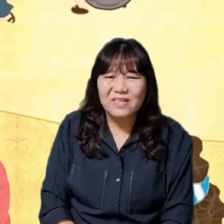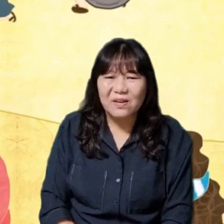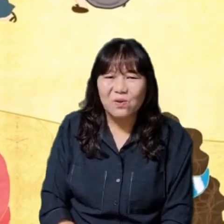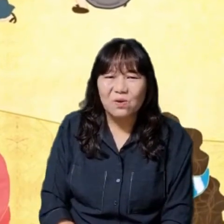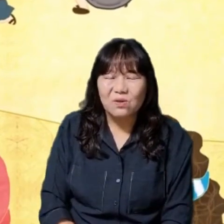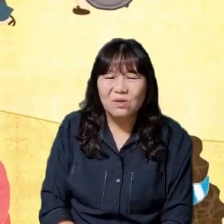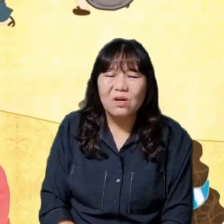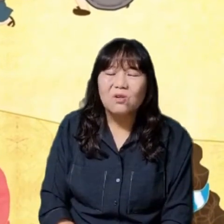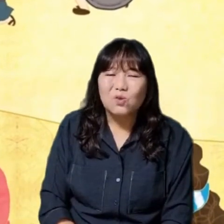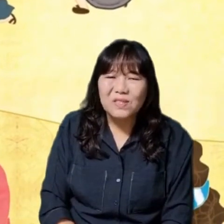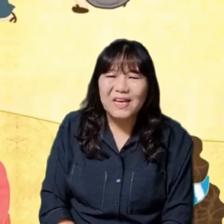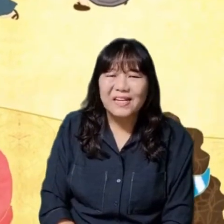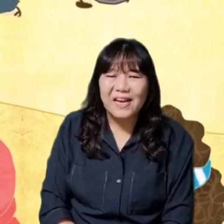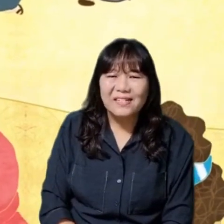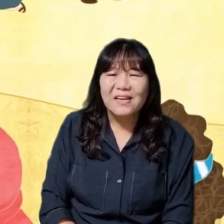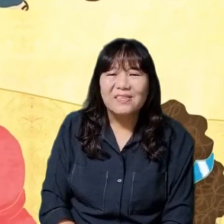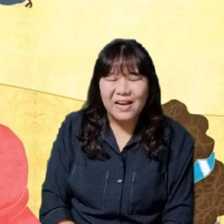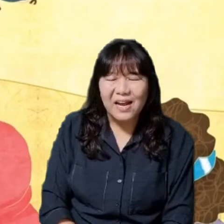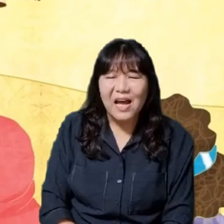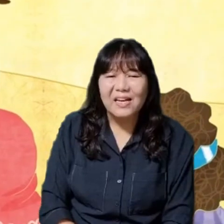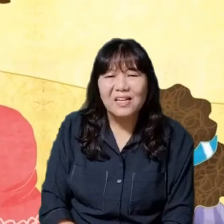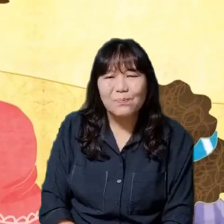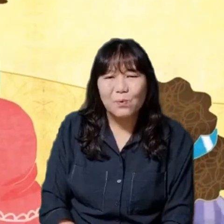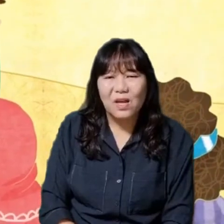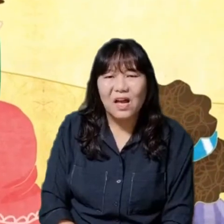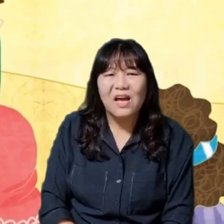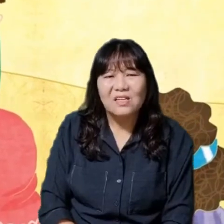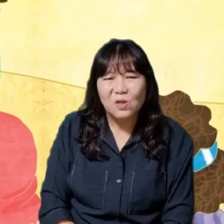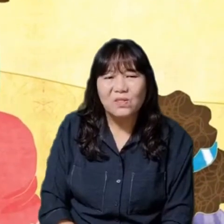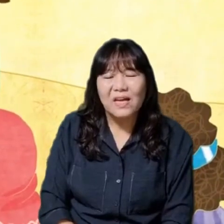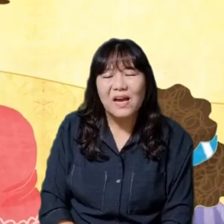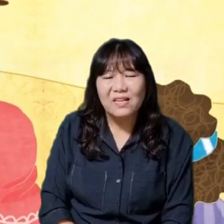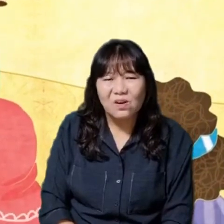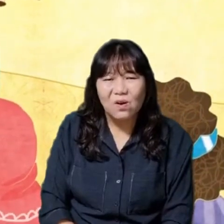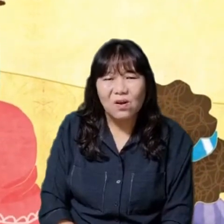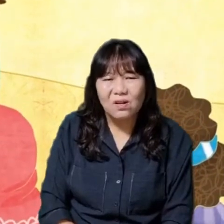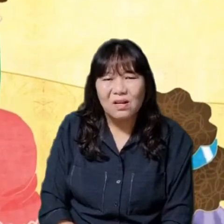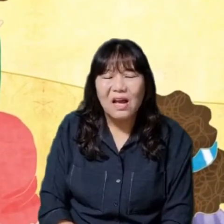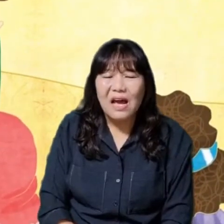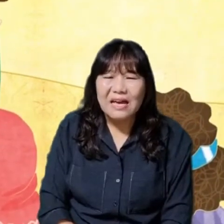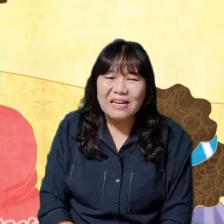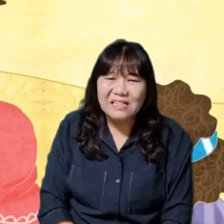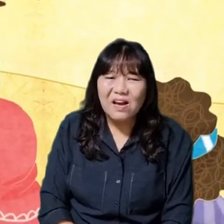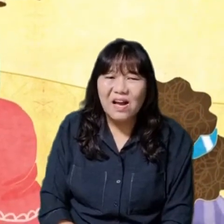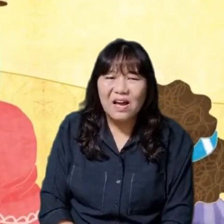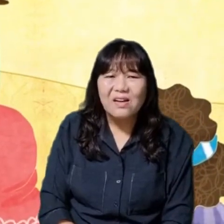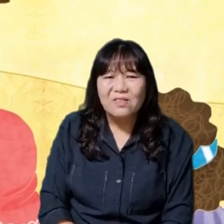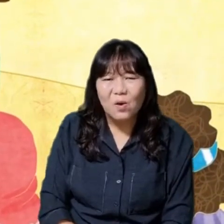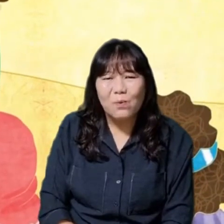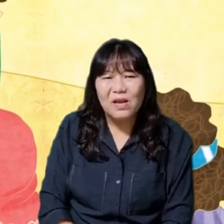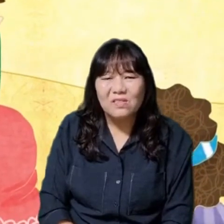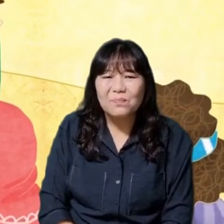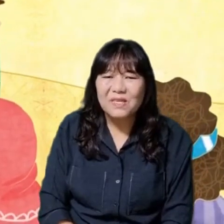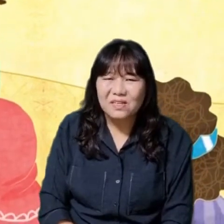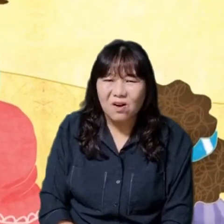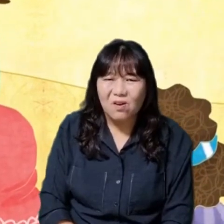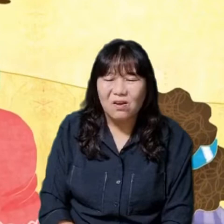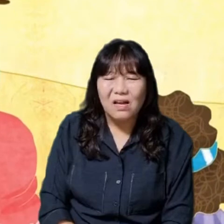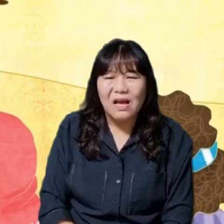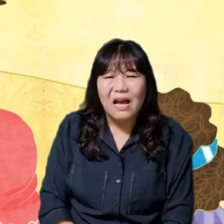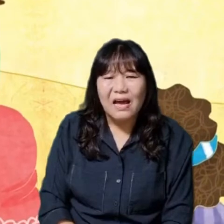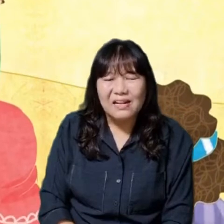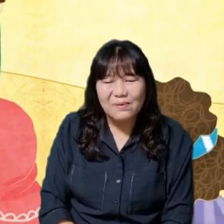것이 있나요? 우상이란 내가 하나님보다 더 사랑하는 것, 하나님과 겸하여 섬기는